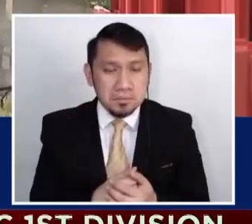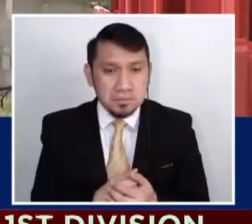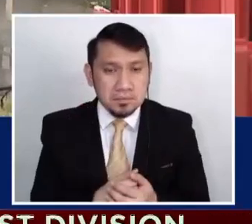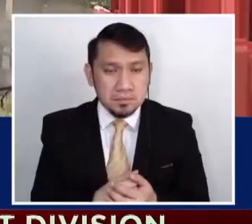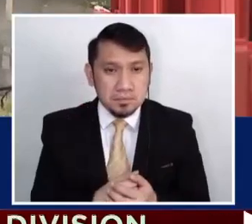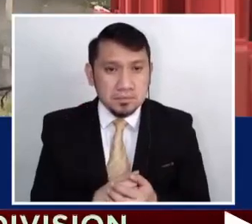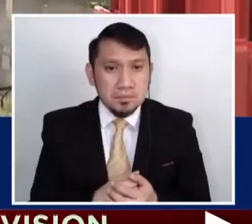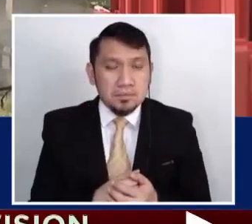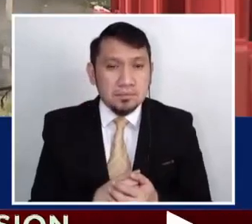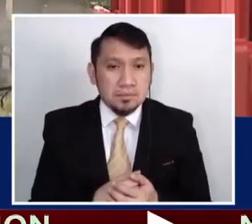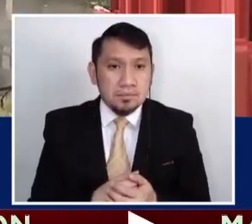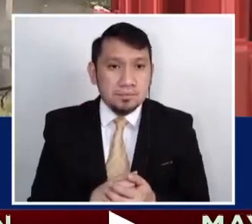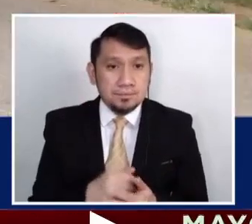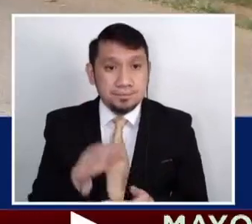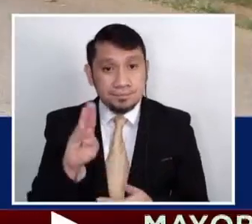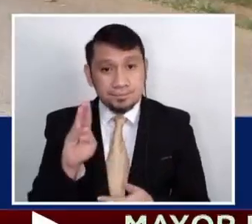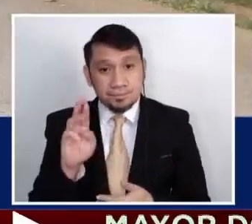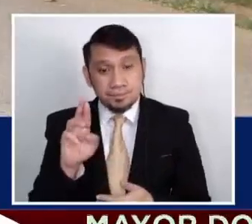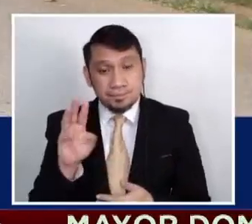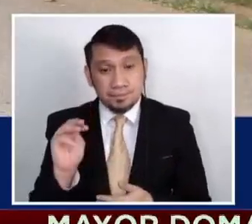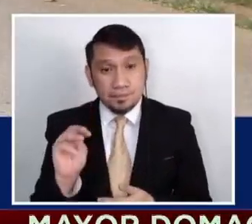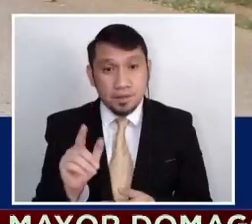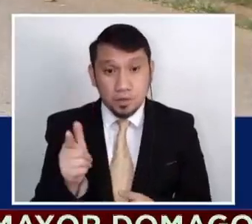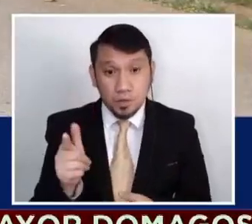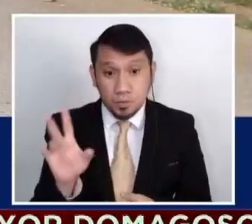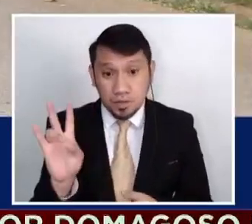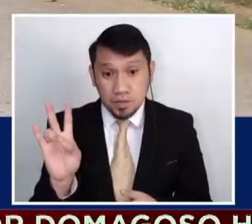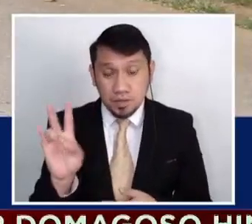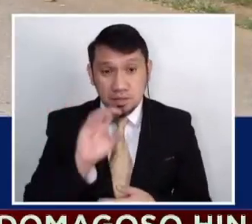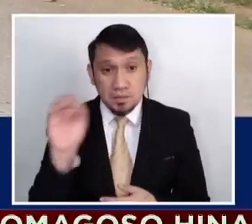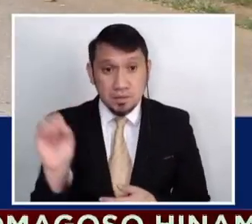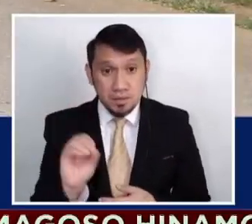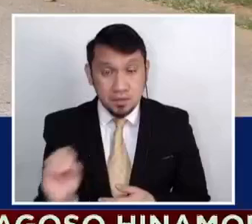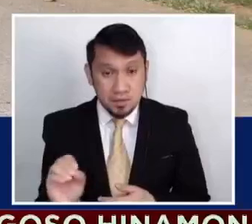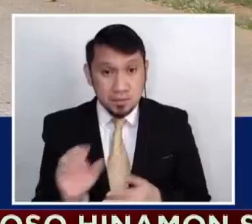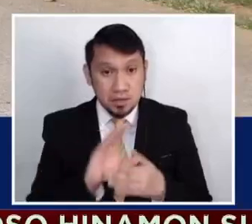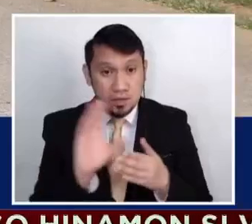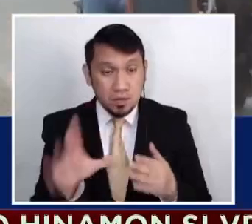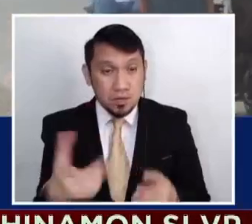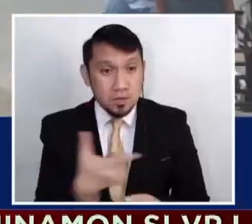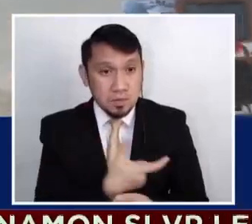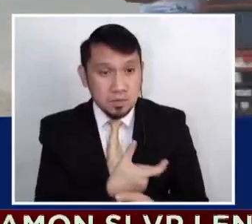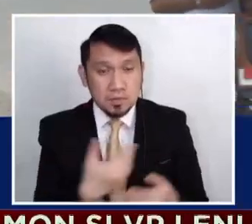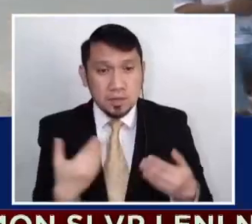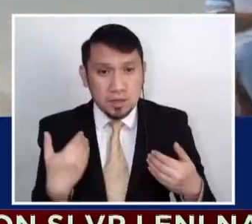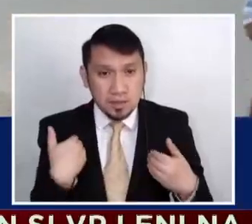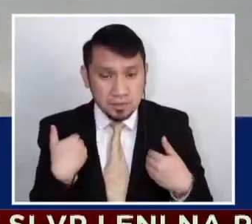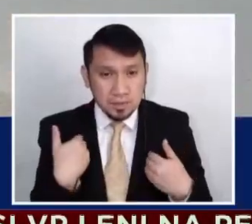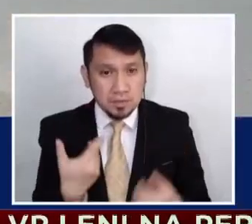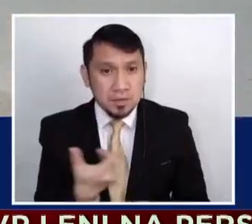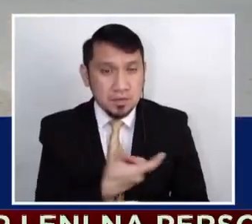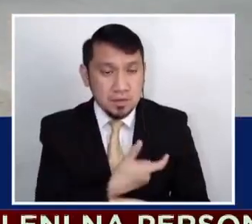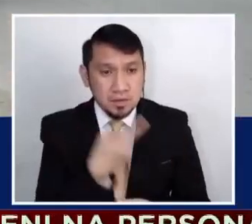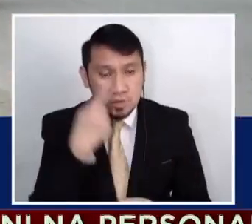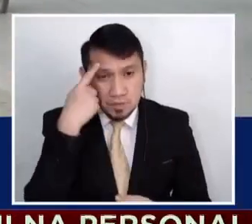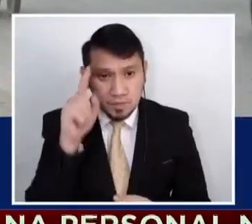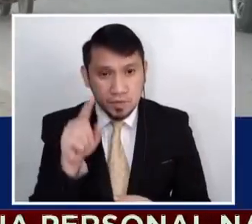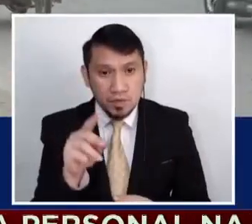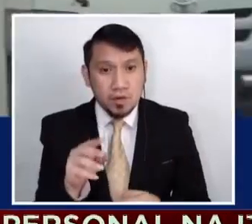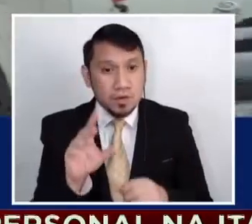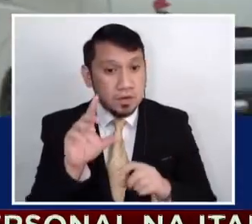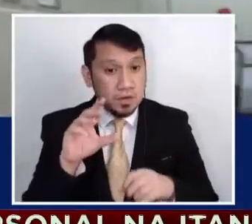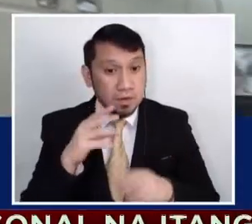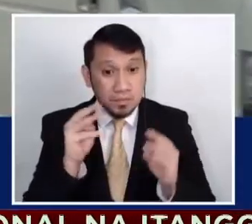sa BARM, kung saan nasa 27% pa lang ng target ang fully vaccinated, pagkakaroon ng pagbabakuna sa mga moske tuwing